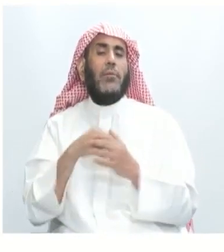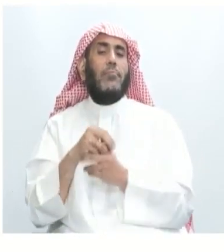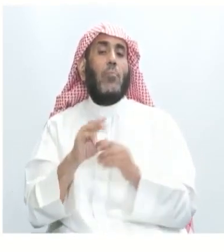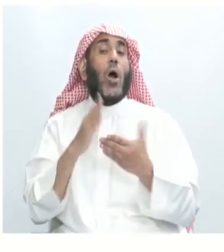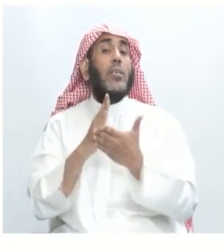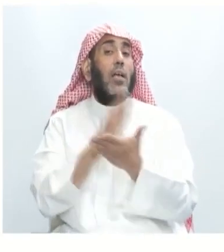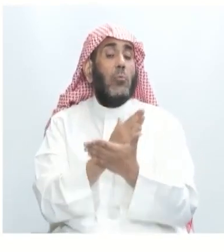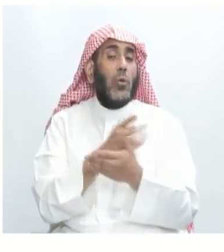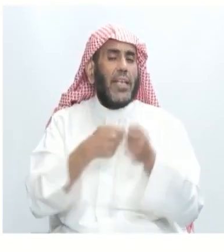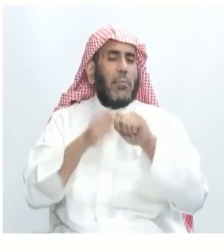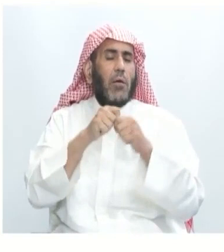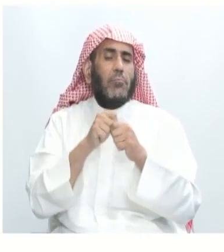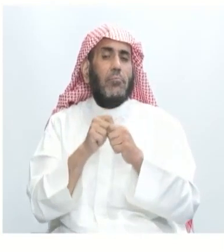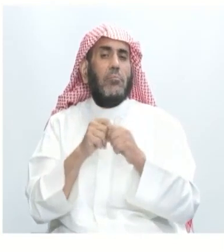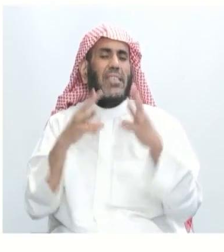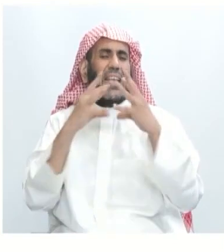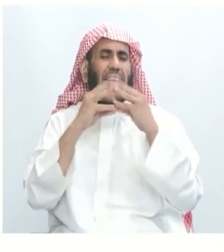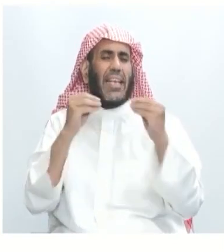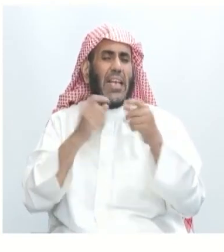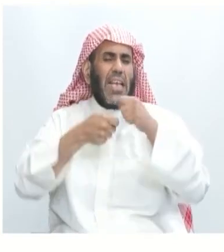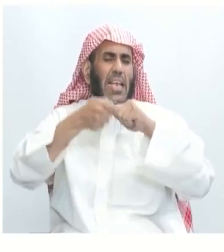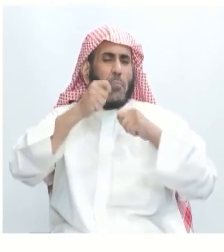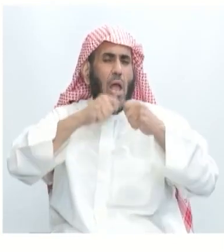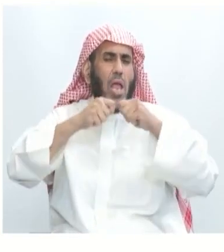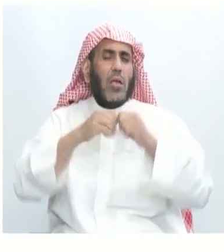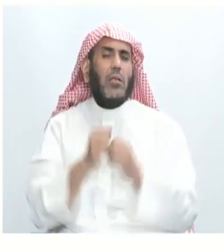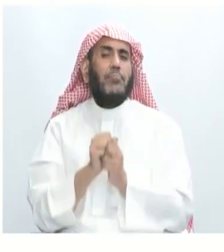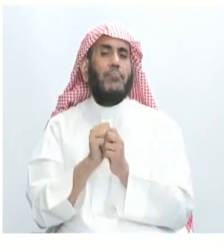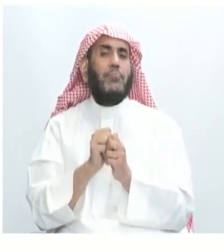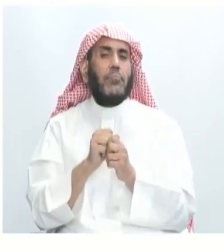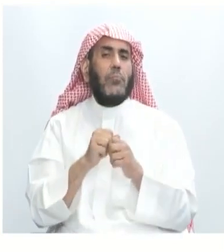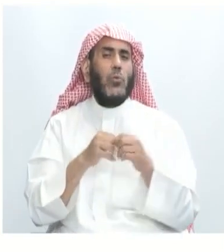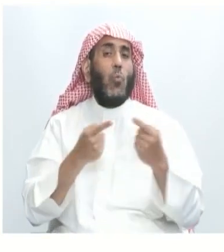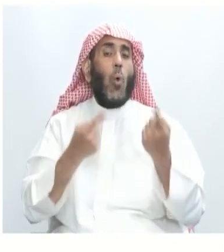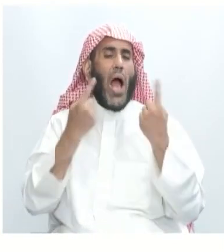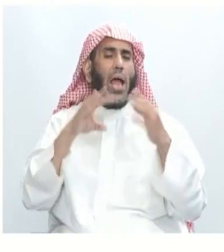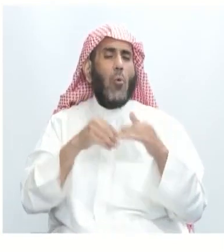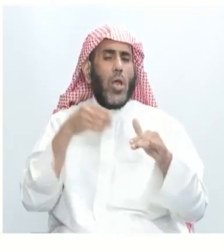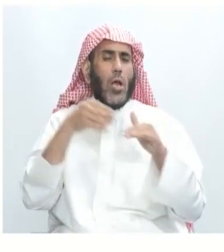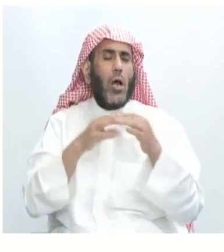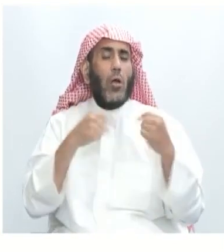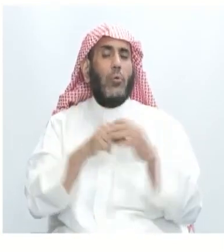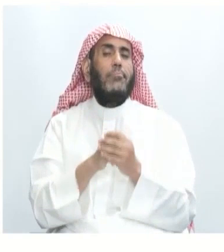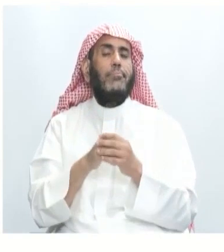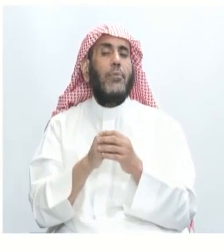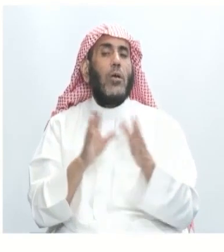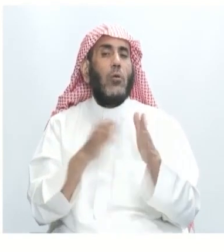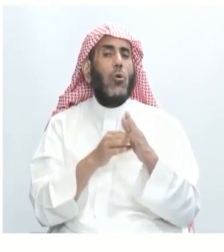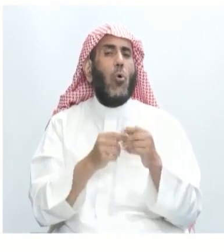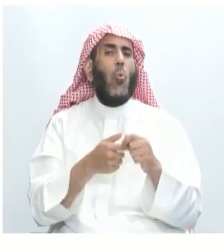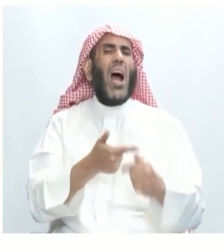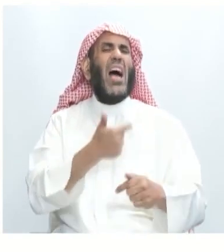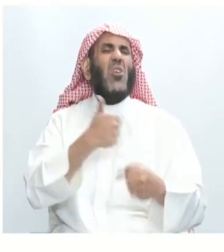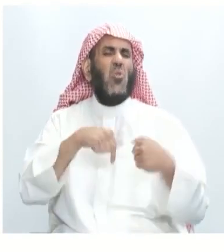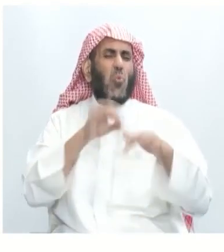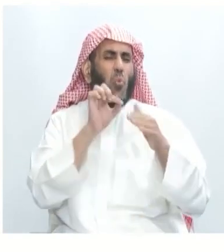اقسامه هنا تحليلي كيمياء تحليليه وحيويه تقول ايضا كيمياء حيويه وعضويه